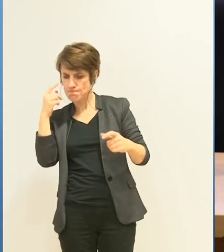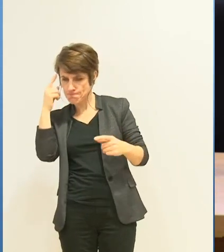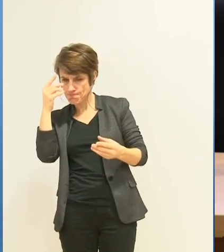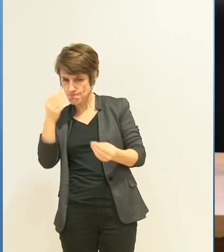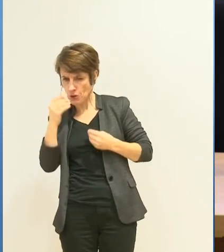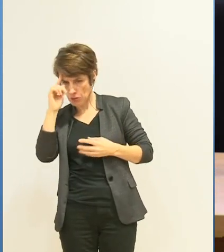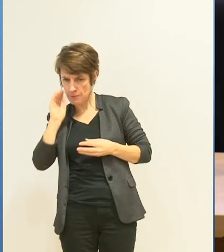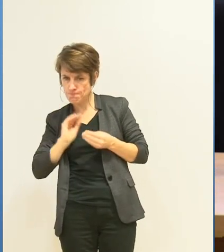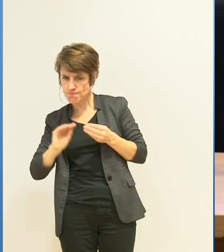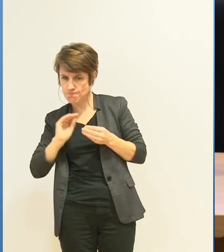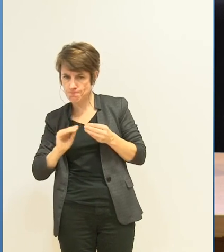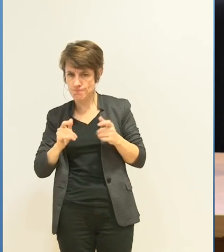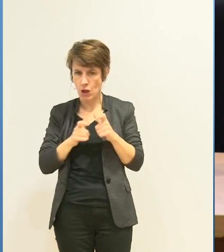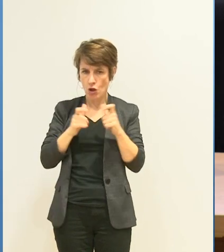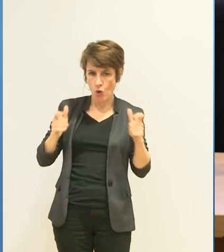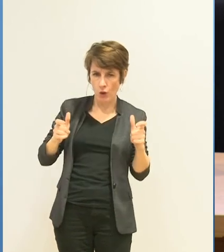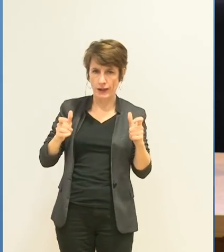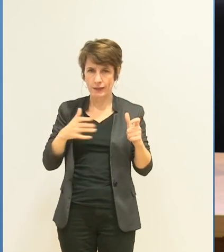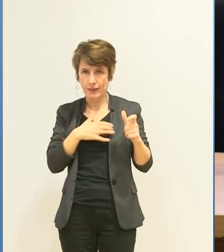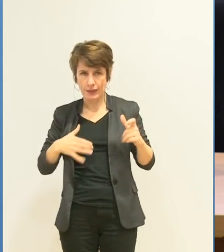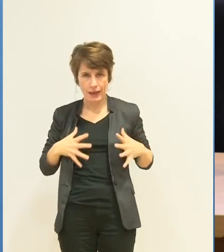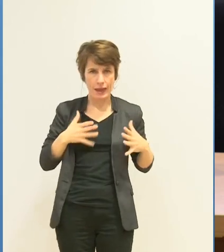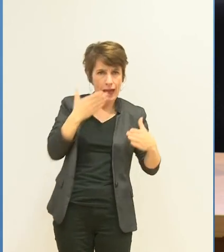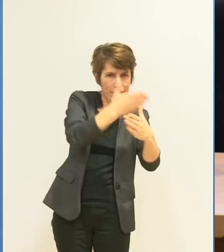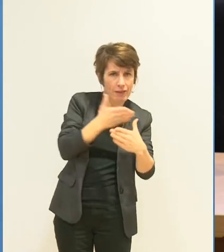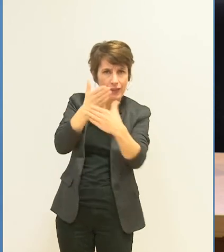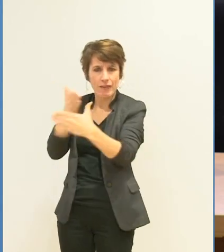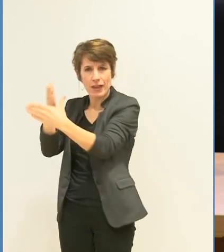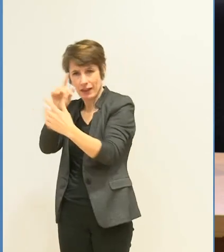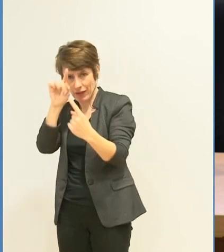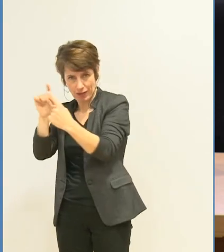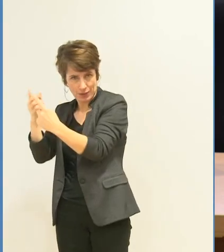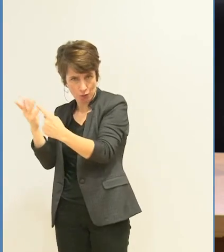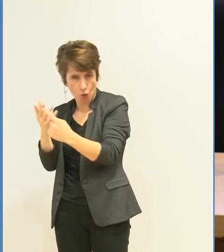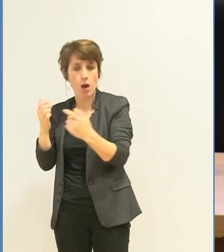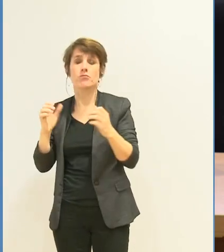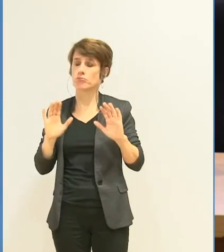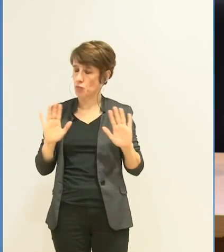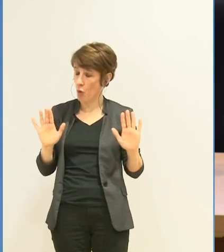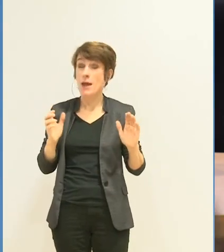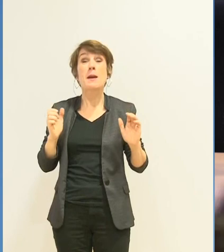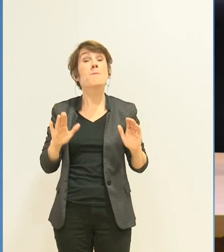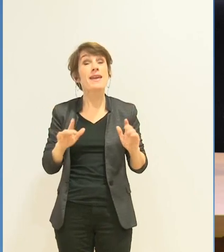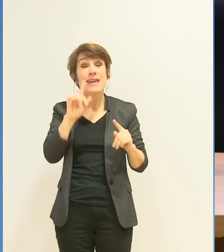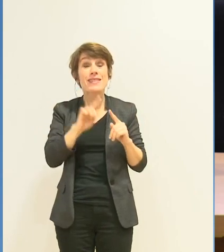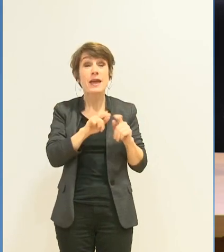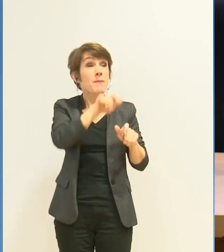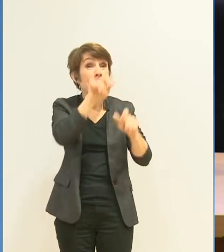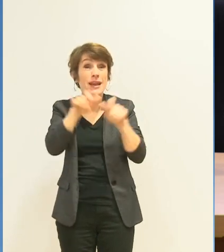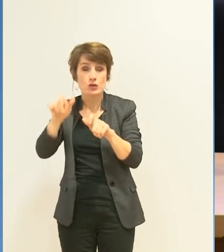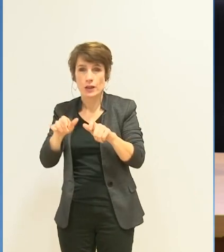d'intervention de la collectivité mais s'agissant du du personnel la question n'est pas une question de nombre